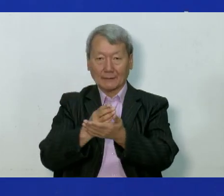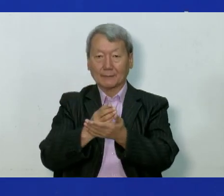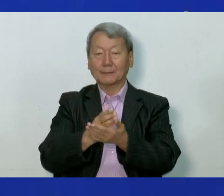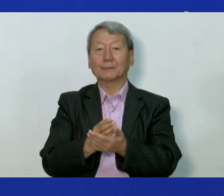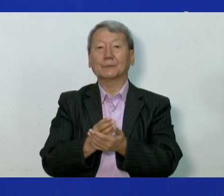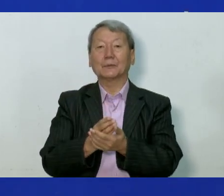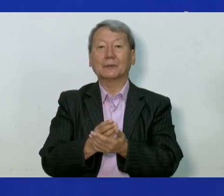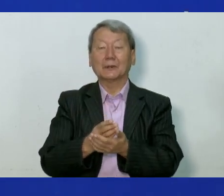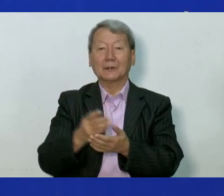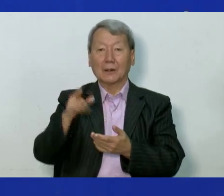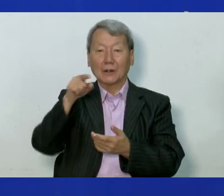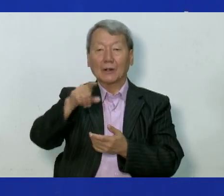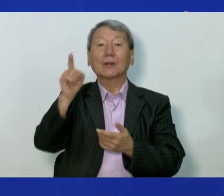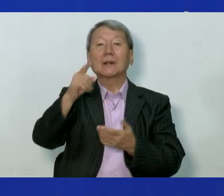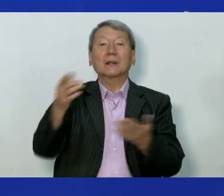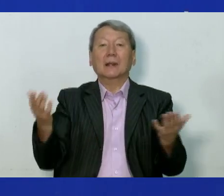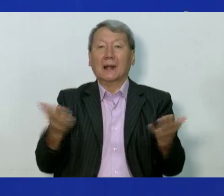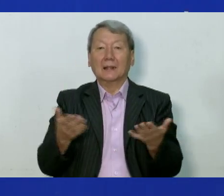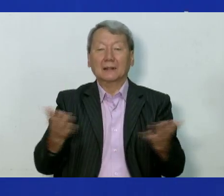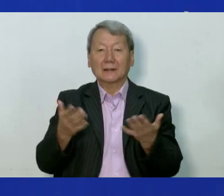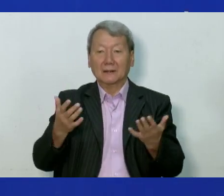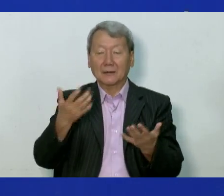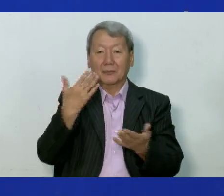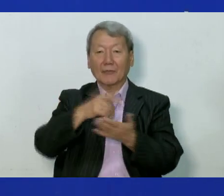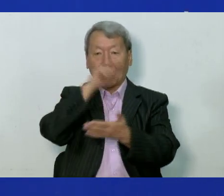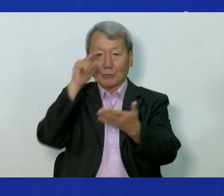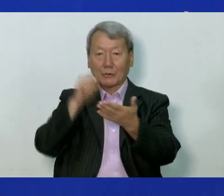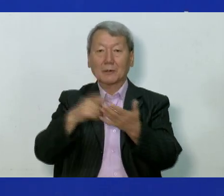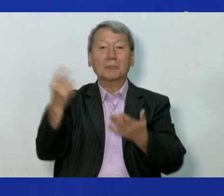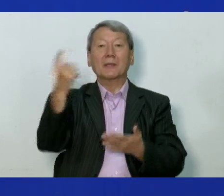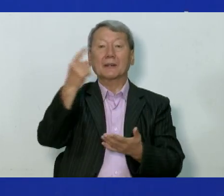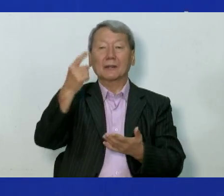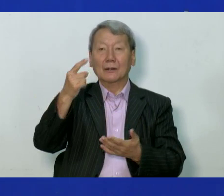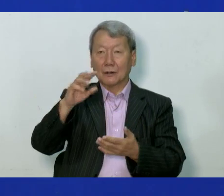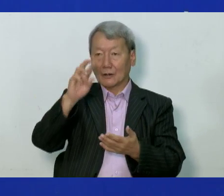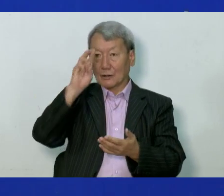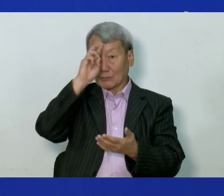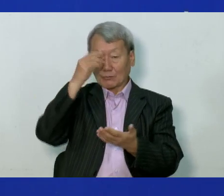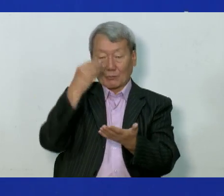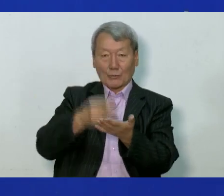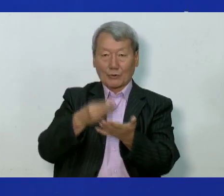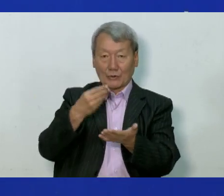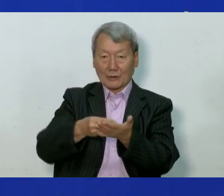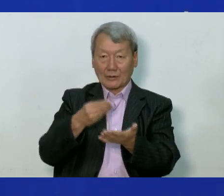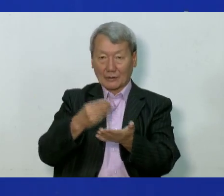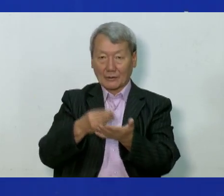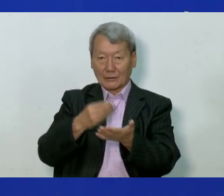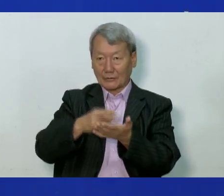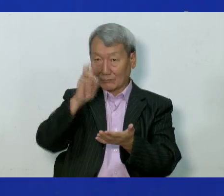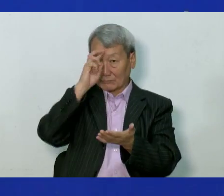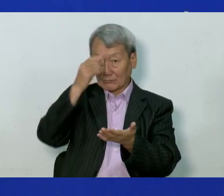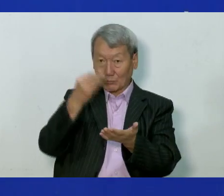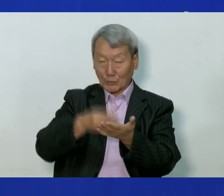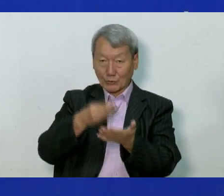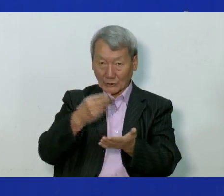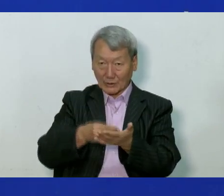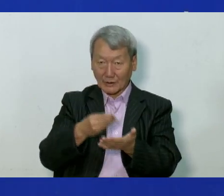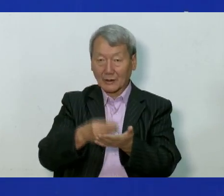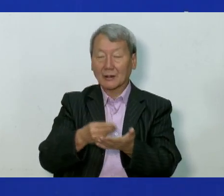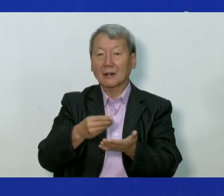болгон. Бул кайсы багыттар? Биринчи, бюджетти колдоо. Бюджетти колдоо,